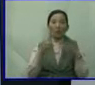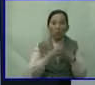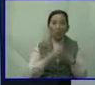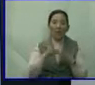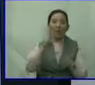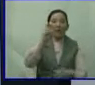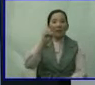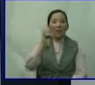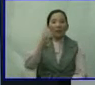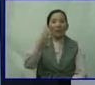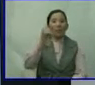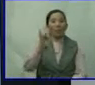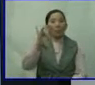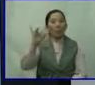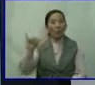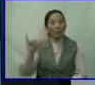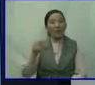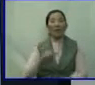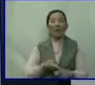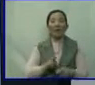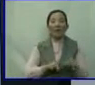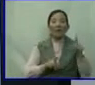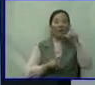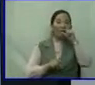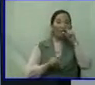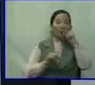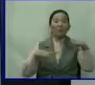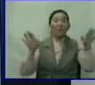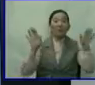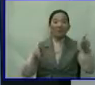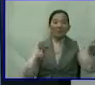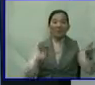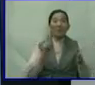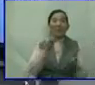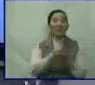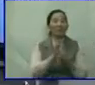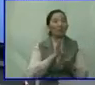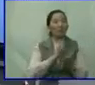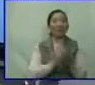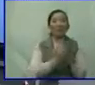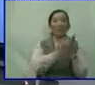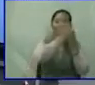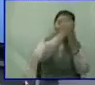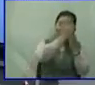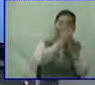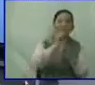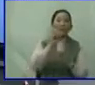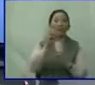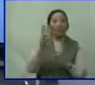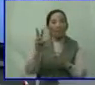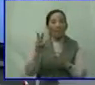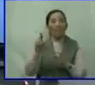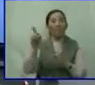«Кенгуру»? Значит, «Ночные птицы» должны быть выше, чем